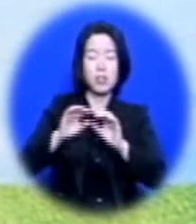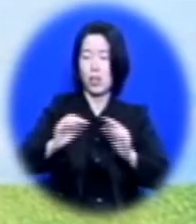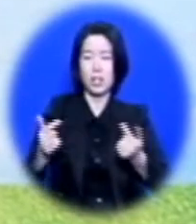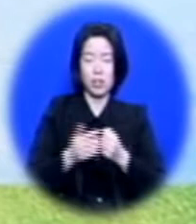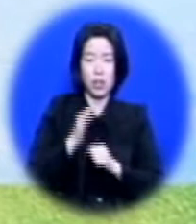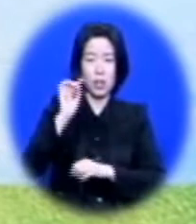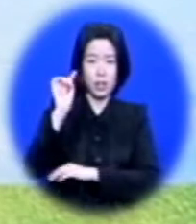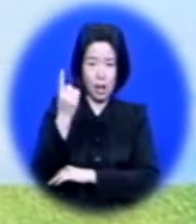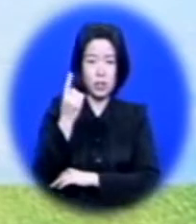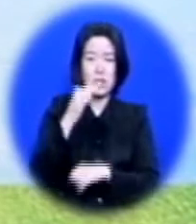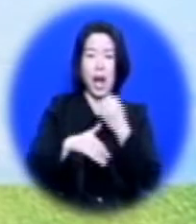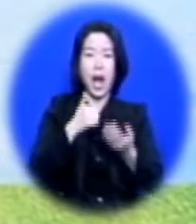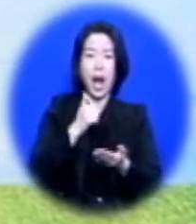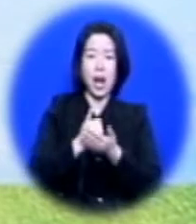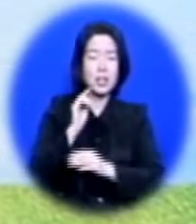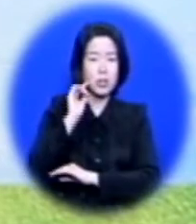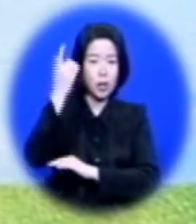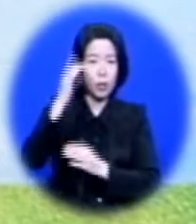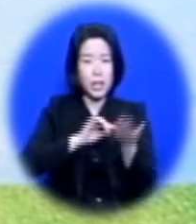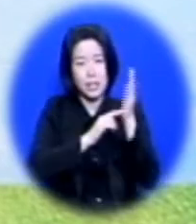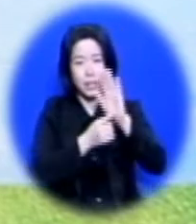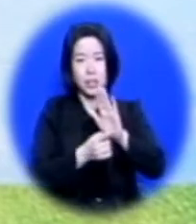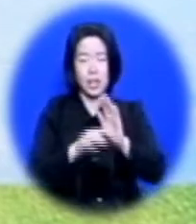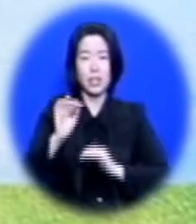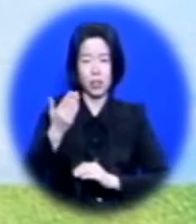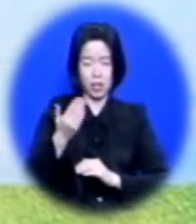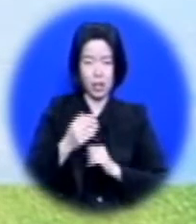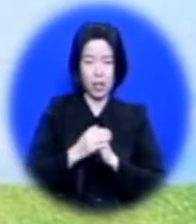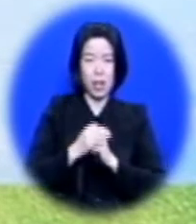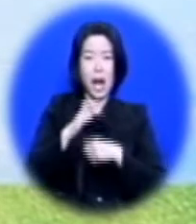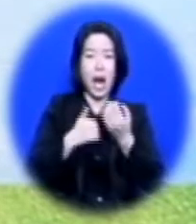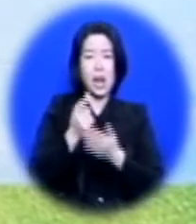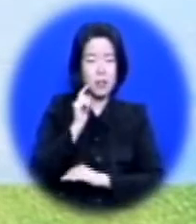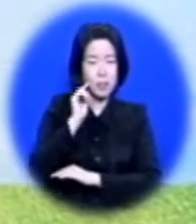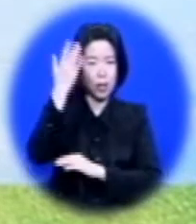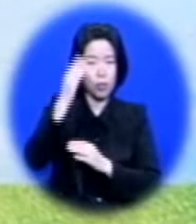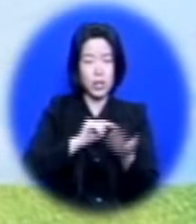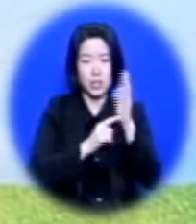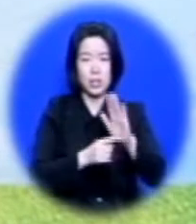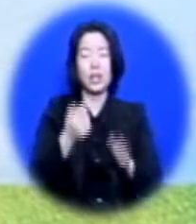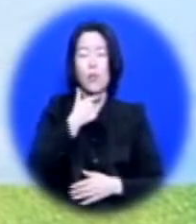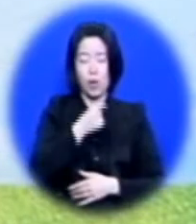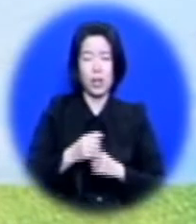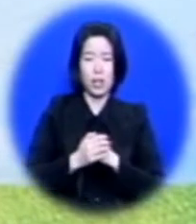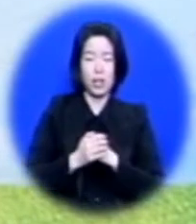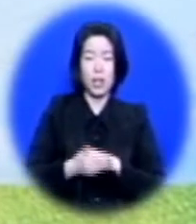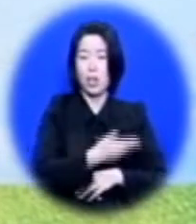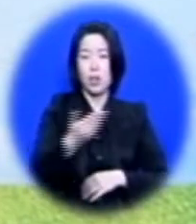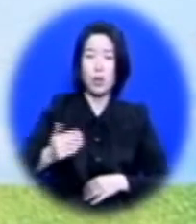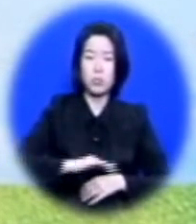다윗은 하나님의 영광이 드러나야 되지 않는데 하나님의 영광이 드러날 길을 원한 달 여러분